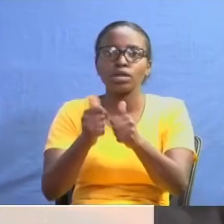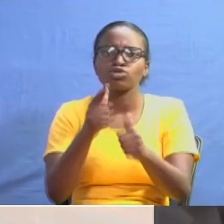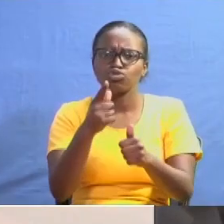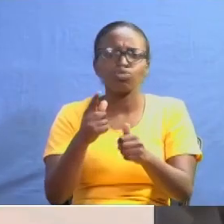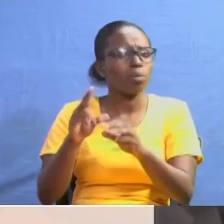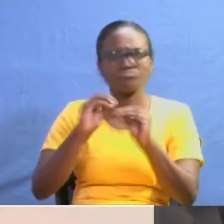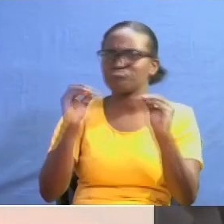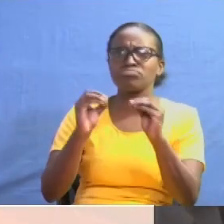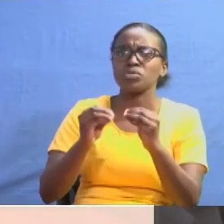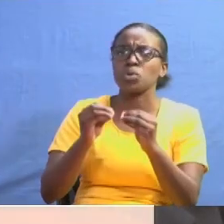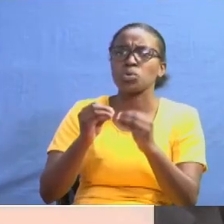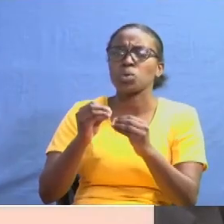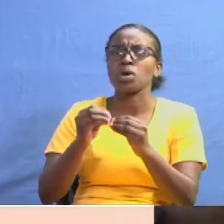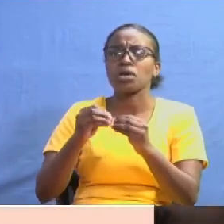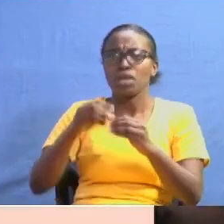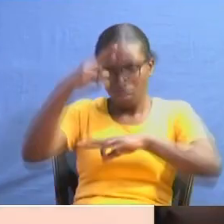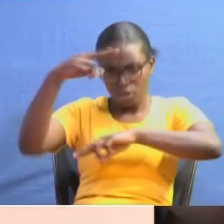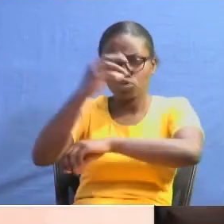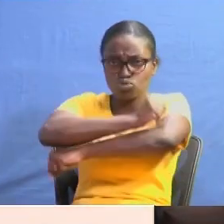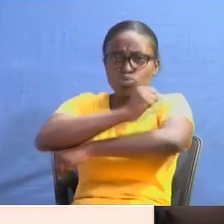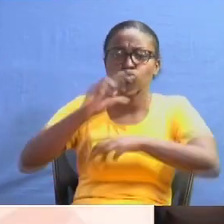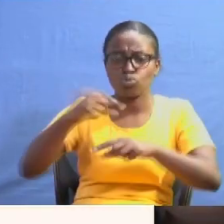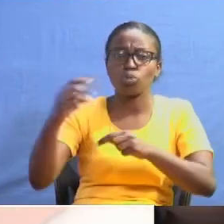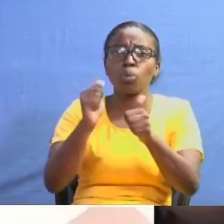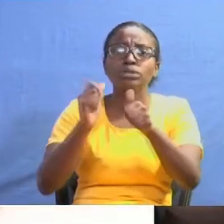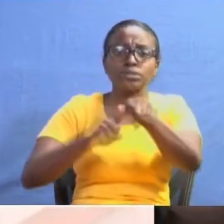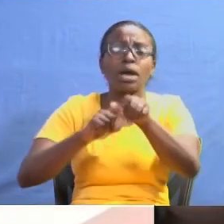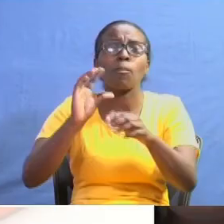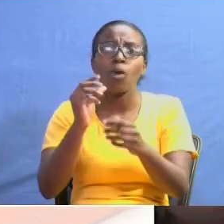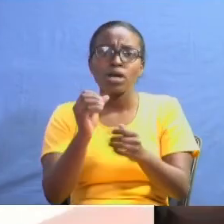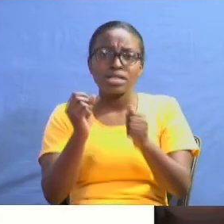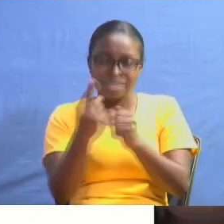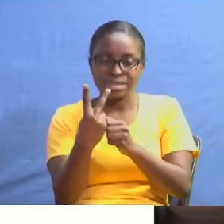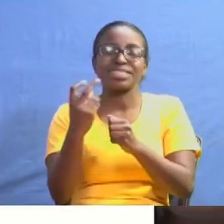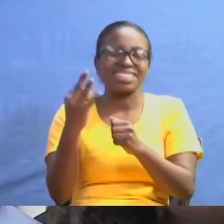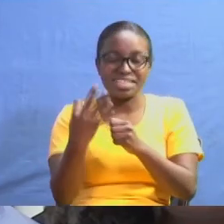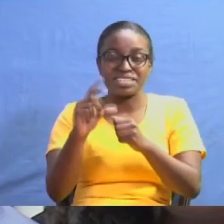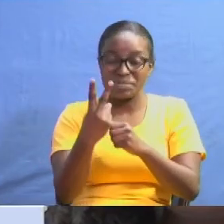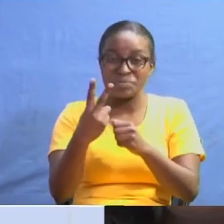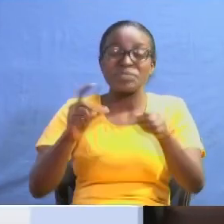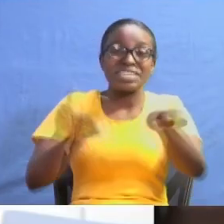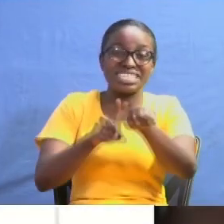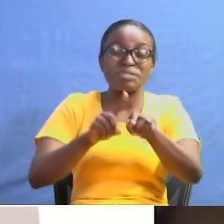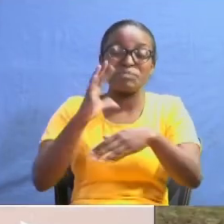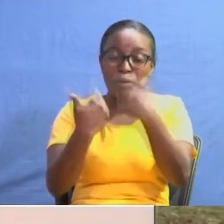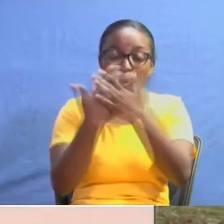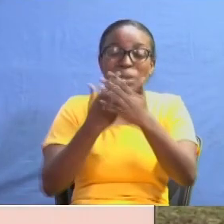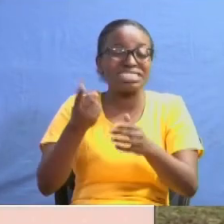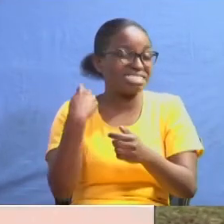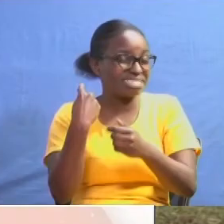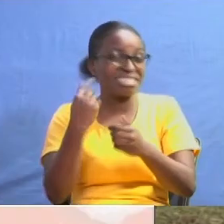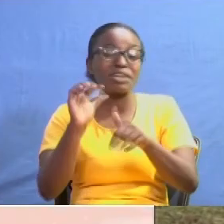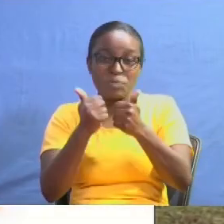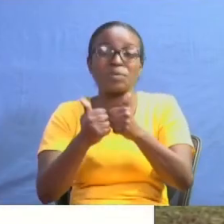school. Licha ya serikali kutenga shilingi bilioni 82 kwa ajili ya mfumo huo tangu kuzinduliwa kwake mwaka jana, mfumo